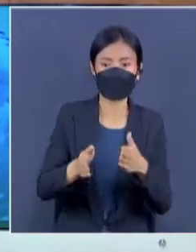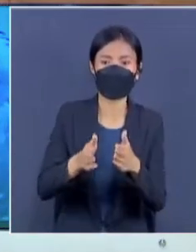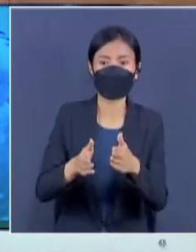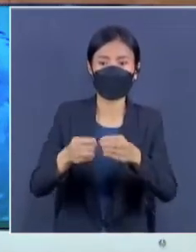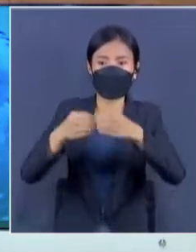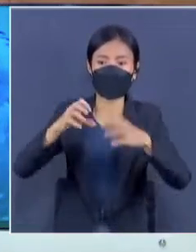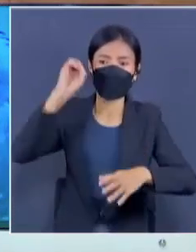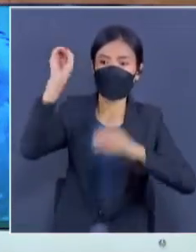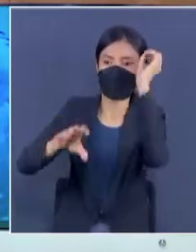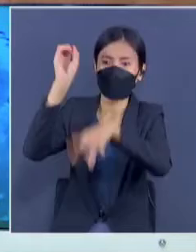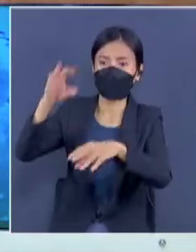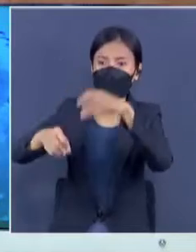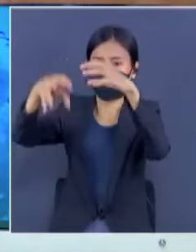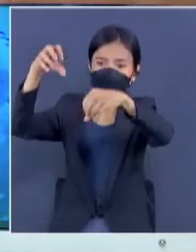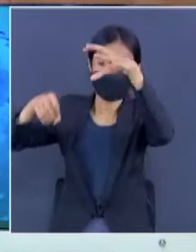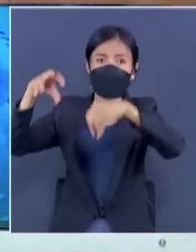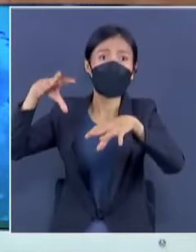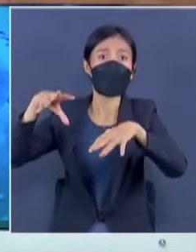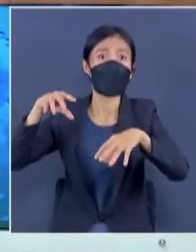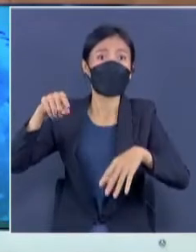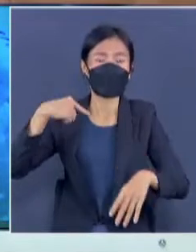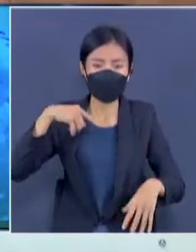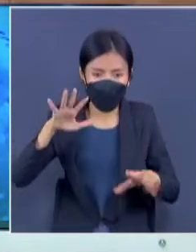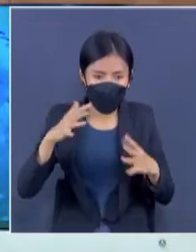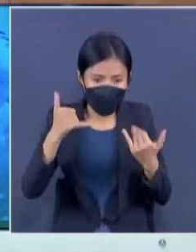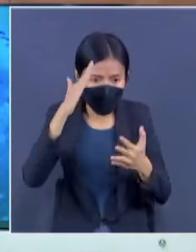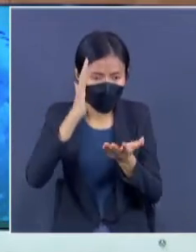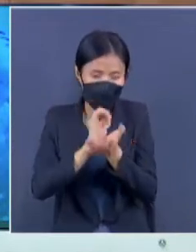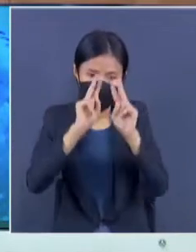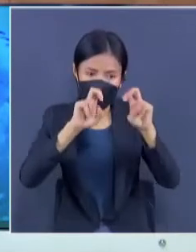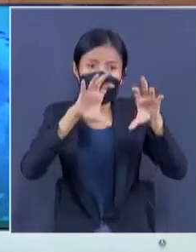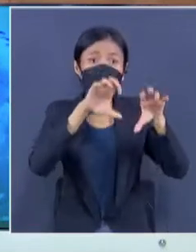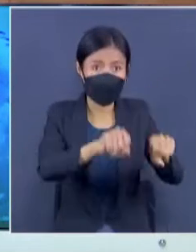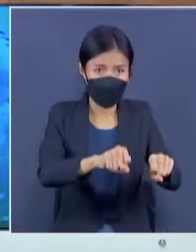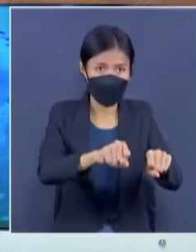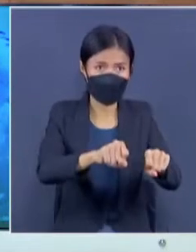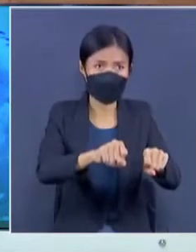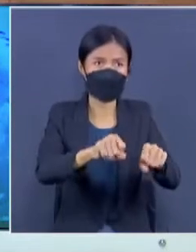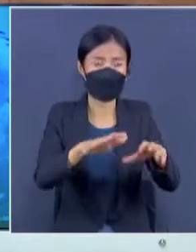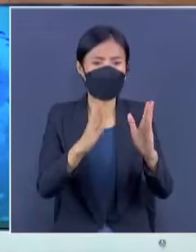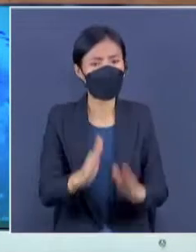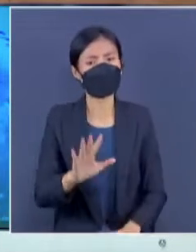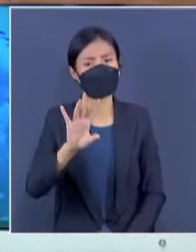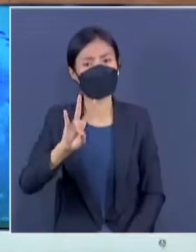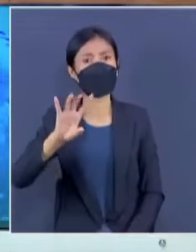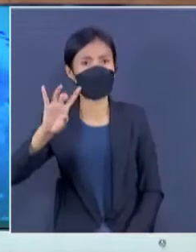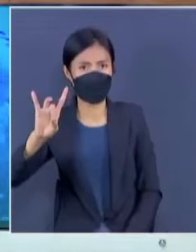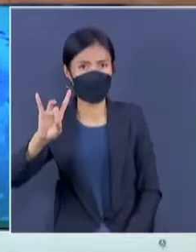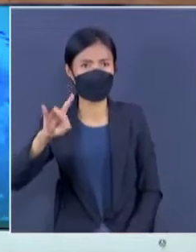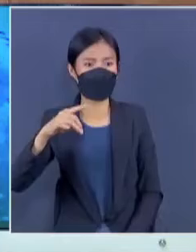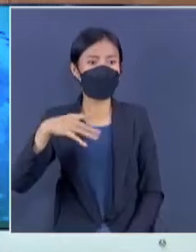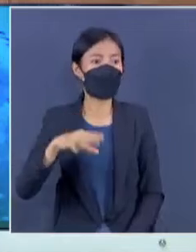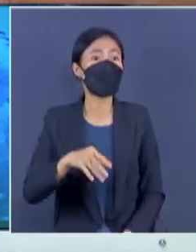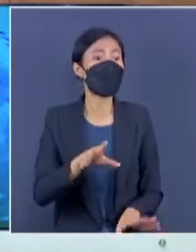การได้จริงๆครับรวบตัวมาแล้ว 7-8 คนที่เหลือตำรวจบอกว่าไม่ต้องมามอบตัวเดี๋ยวตามไปจับเองถึง